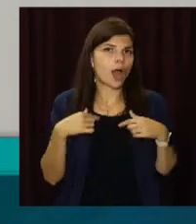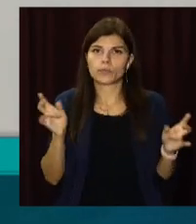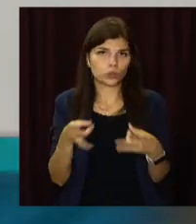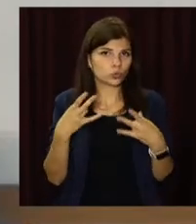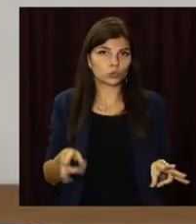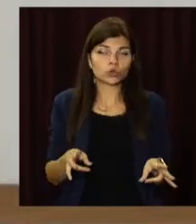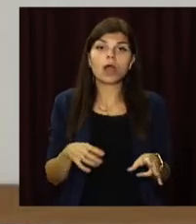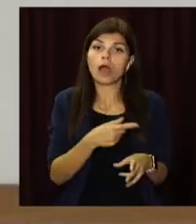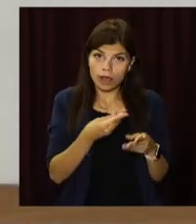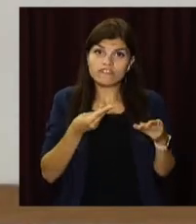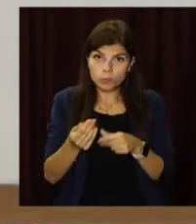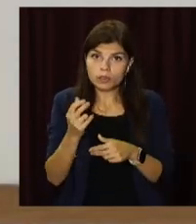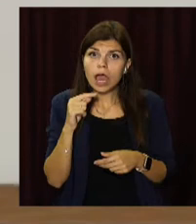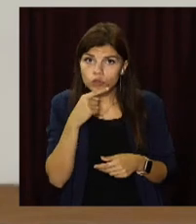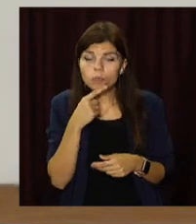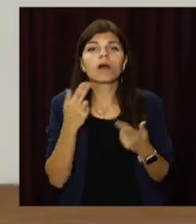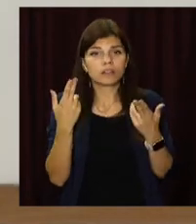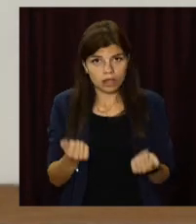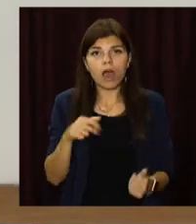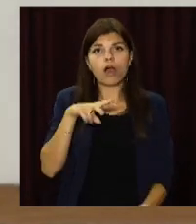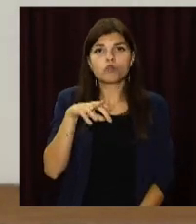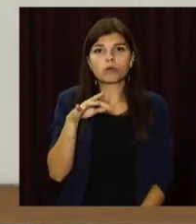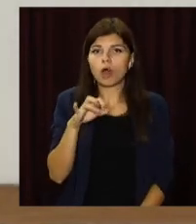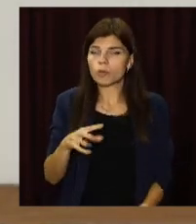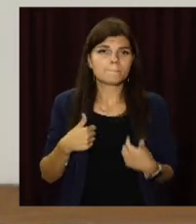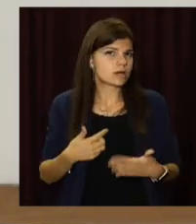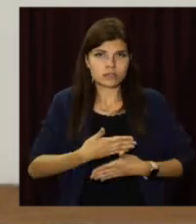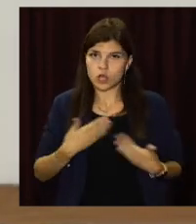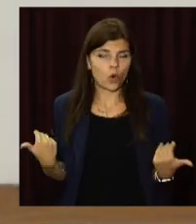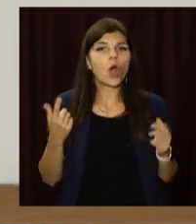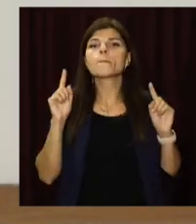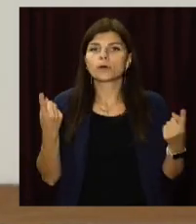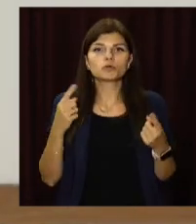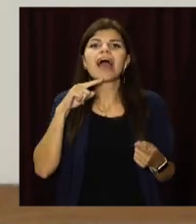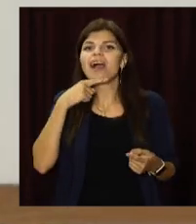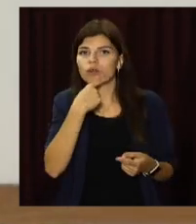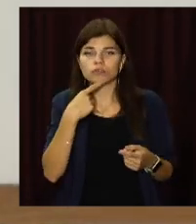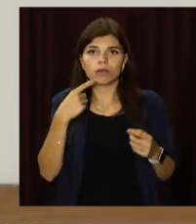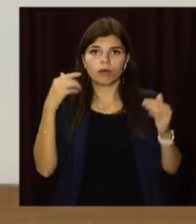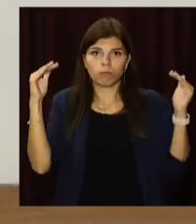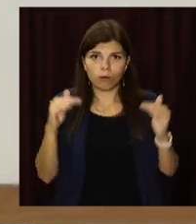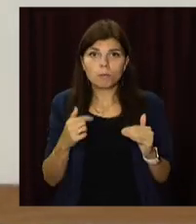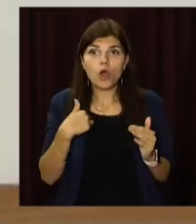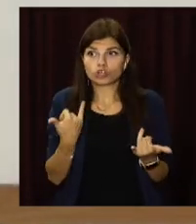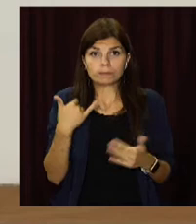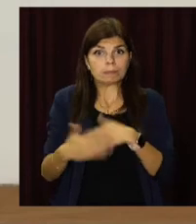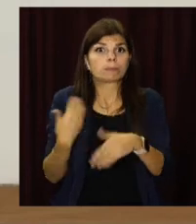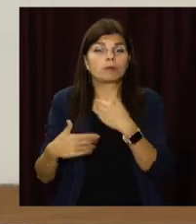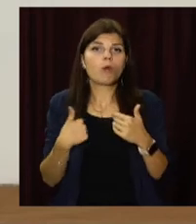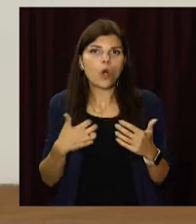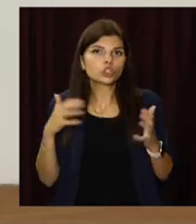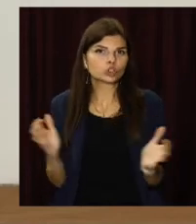Чи локдаун вплине на економіку? Вплине. Ми не хочемо, щоб економіка... Ми тільки набрали темп зростання, хороший темп. Ми хочемо його